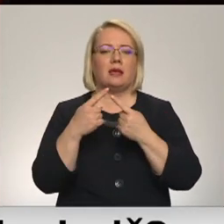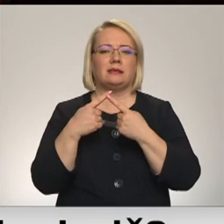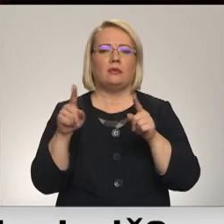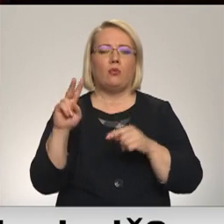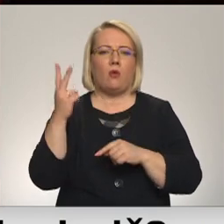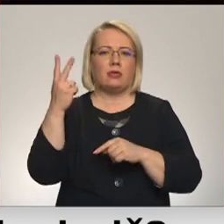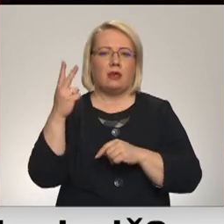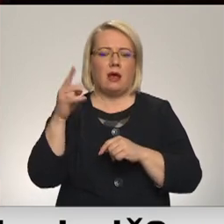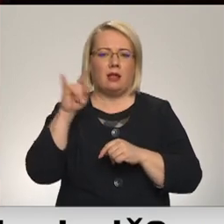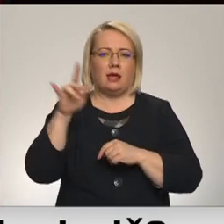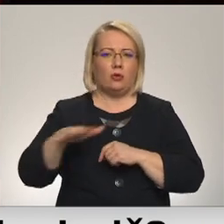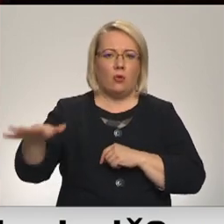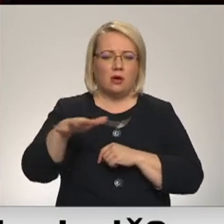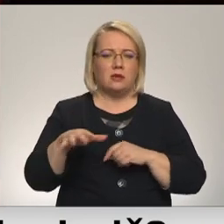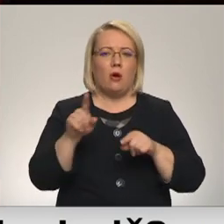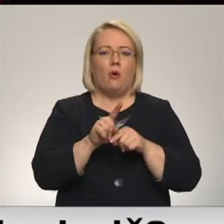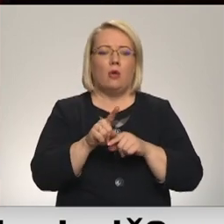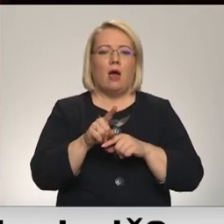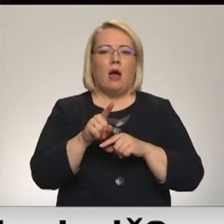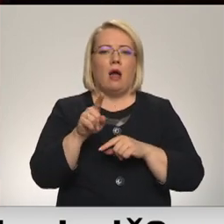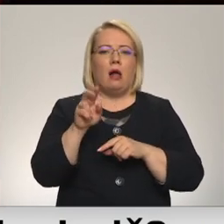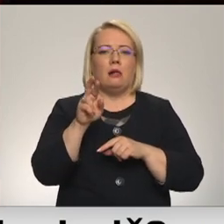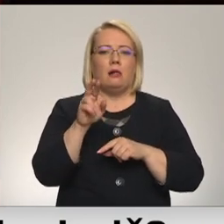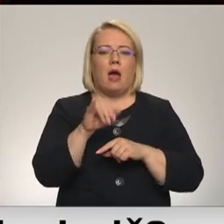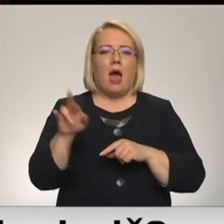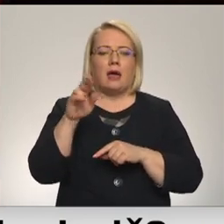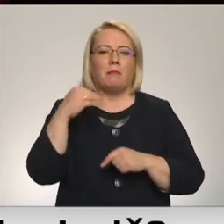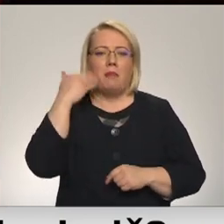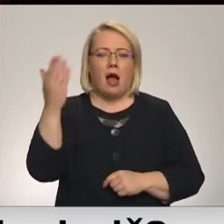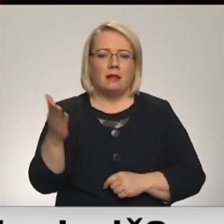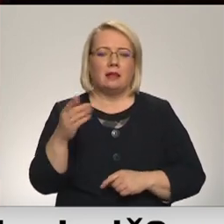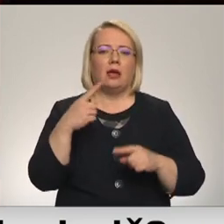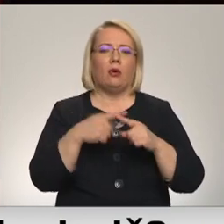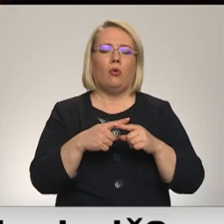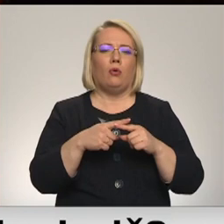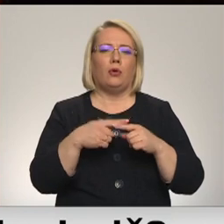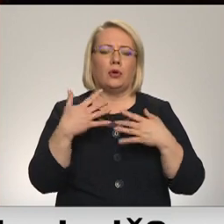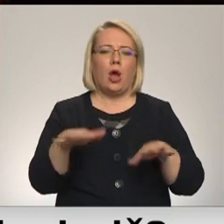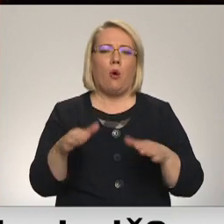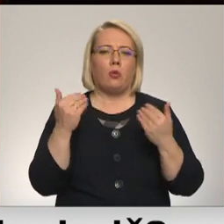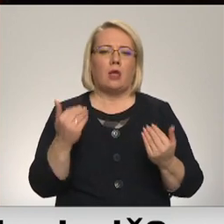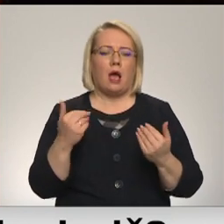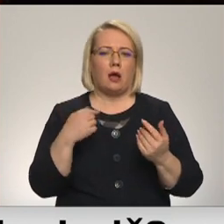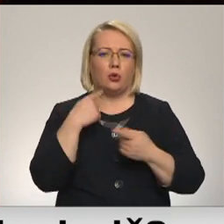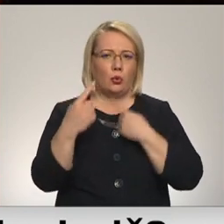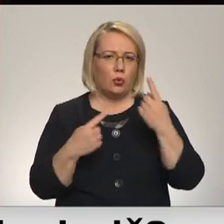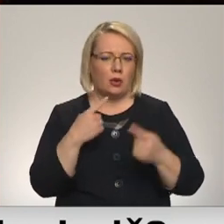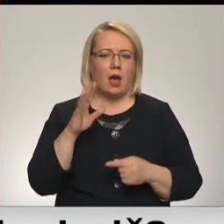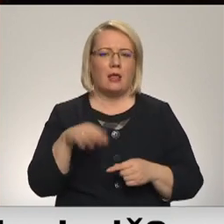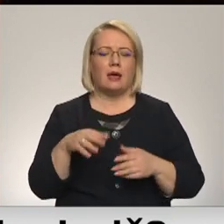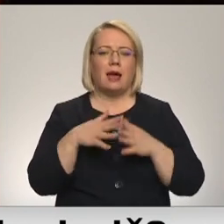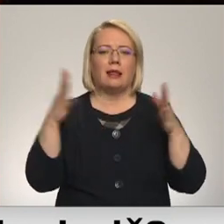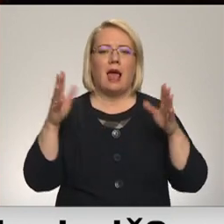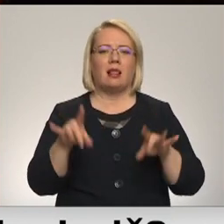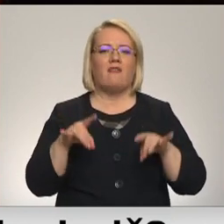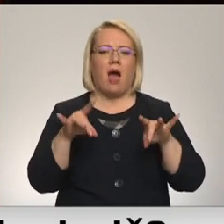es zinu, ka šobrīd arī ar Baltiku un CIA un gaisa satiksmi jau veidu šādas pārunas, lai varētu Lielvārdu izmantot